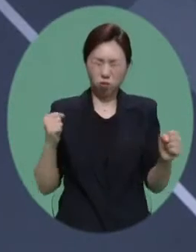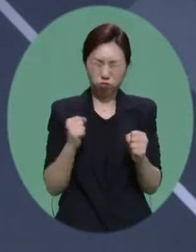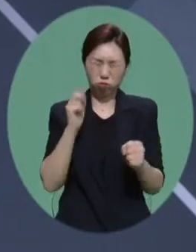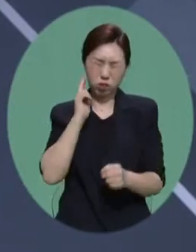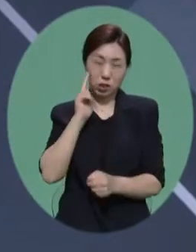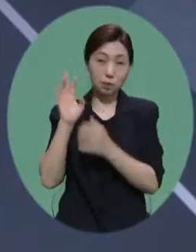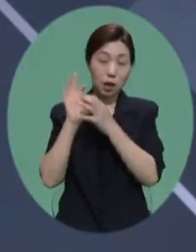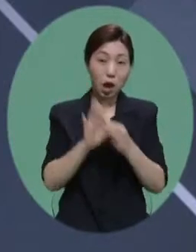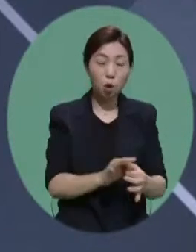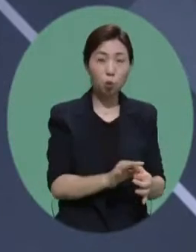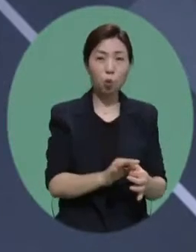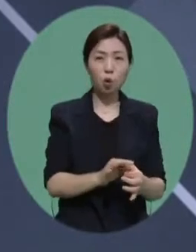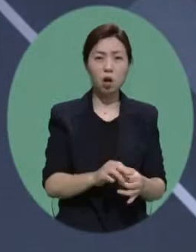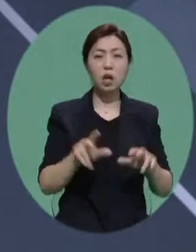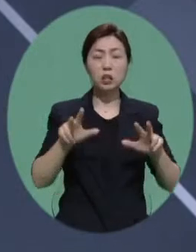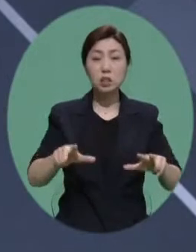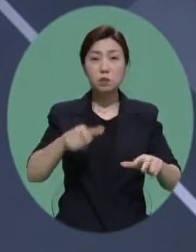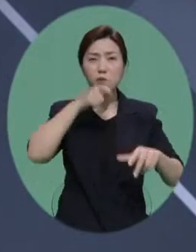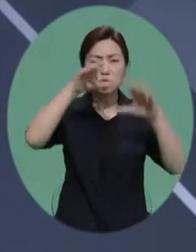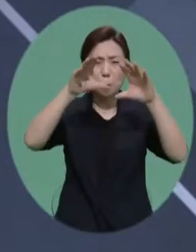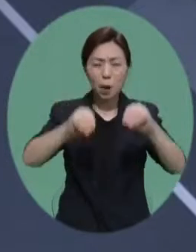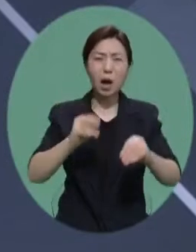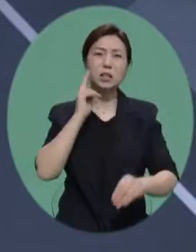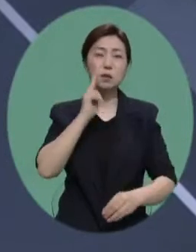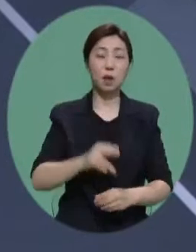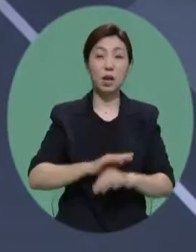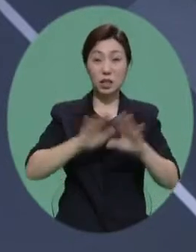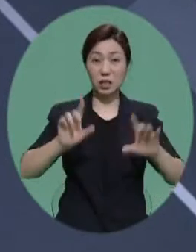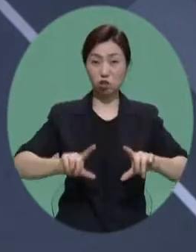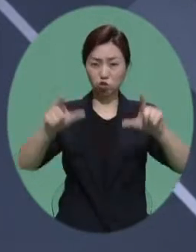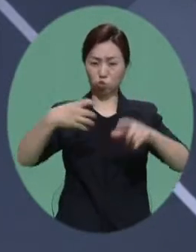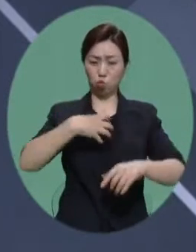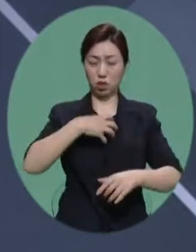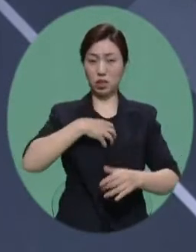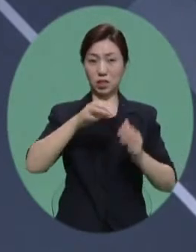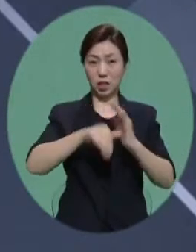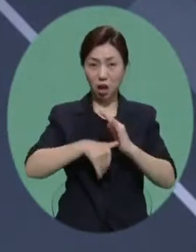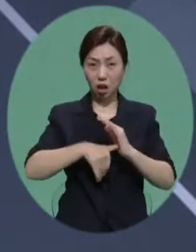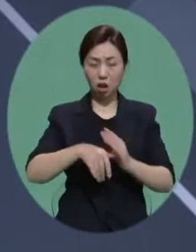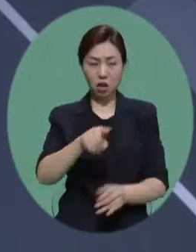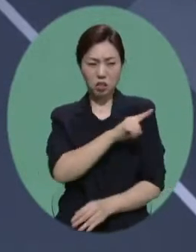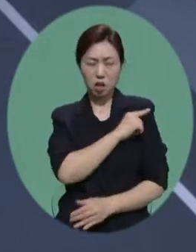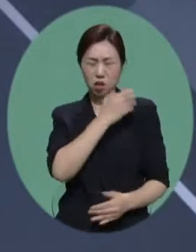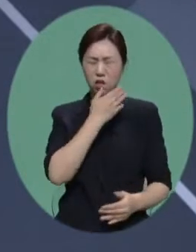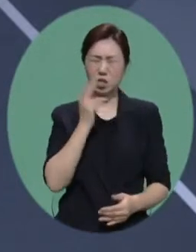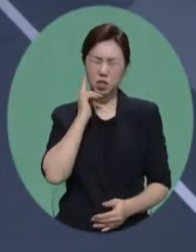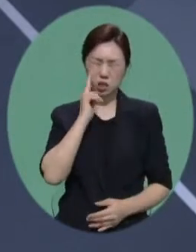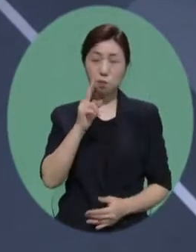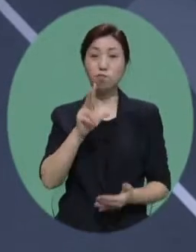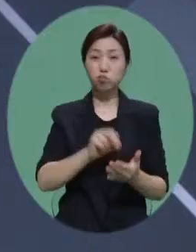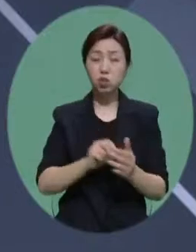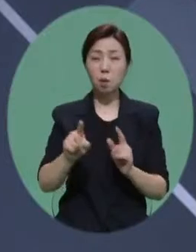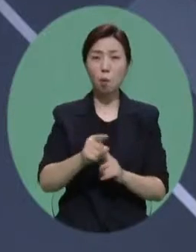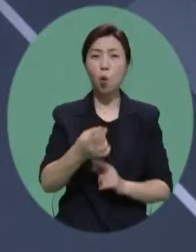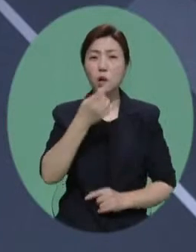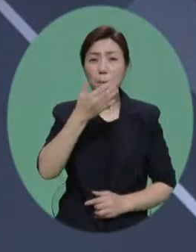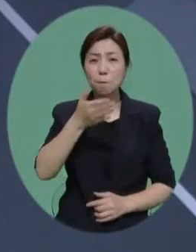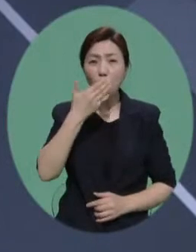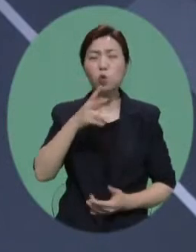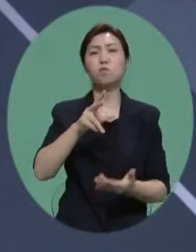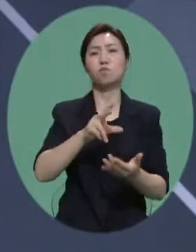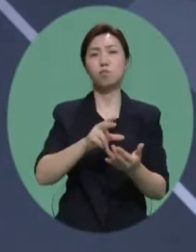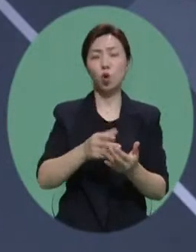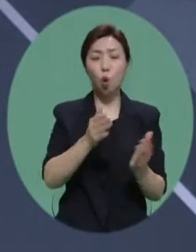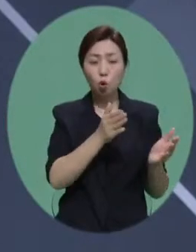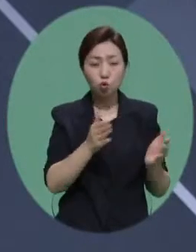이어지고 있습니다 듀이 기의 가장 심각한 것이 식량 얘긴데 그것이 현실화되고 있습니다 어 저는 어 농업을